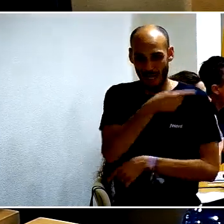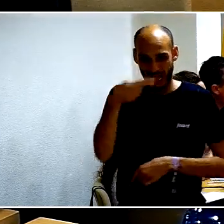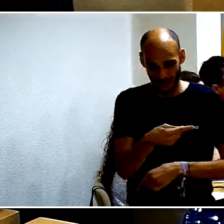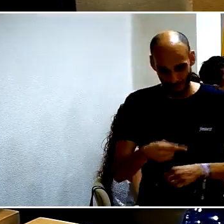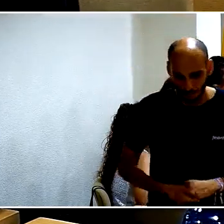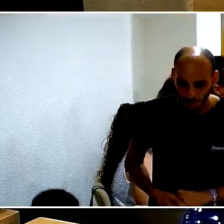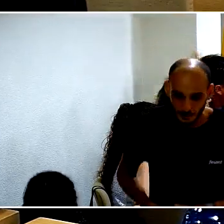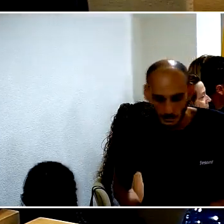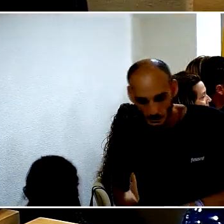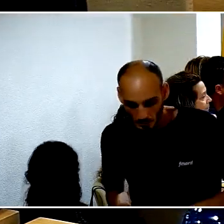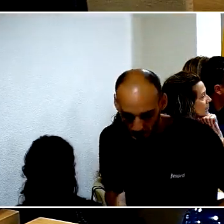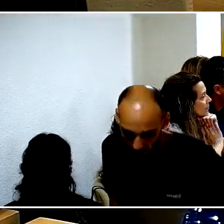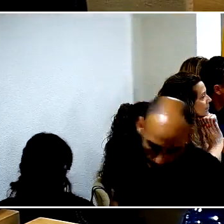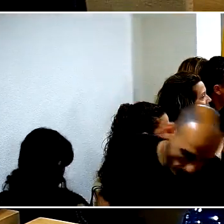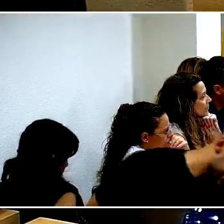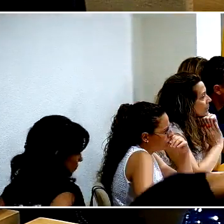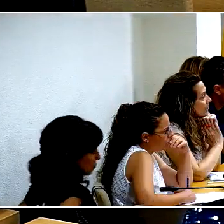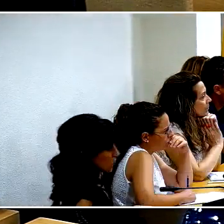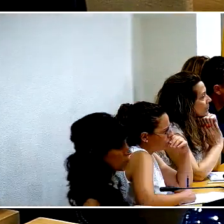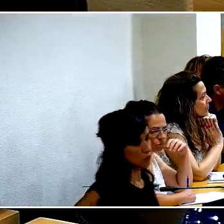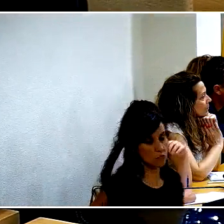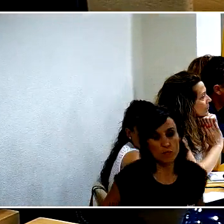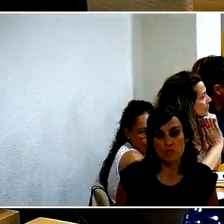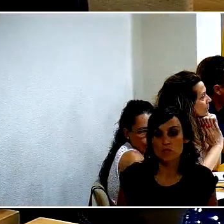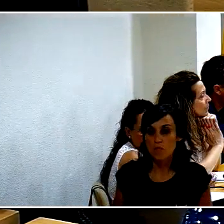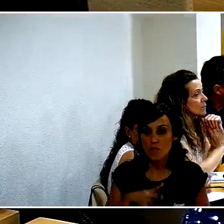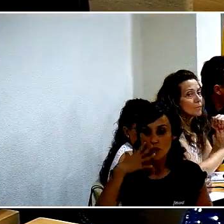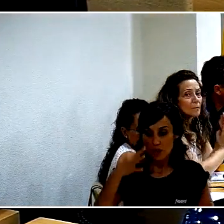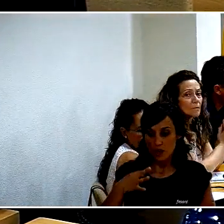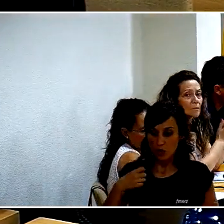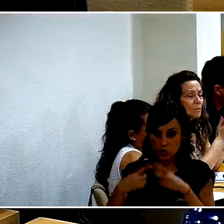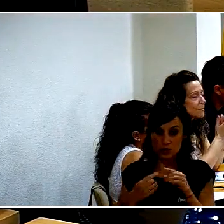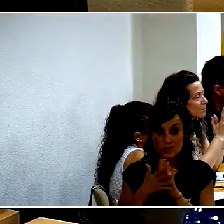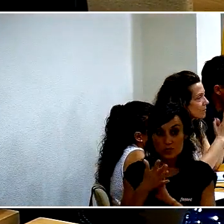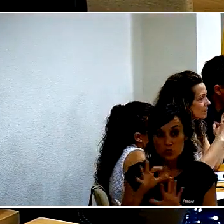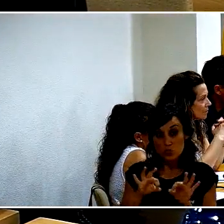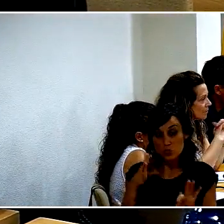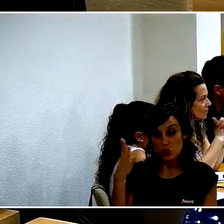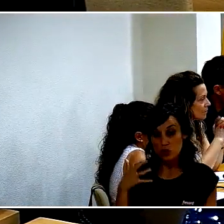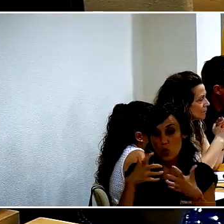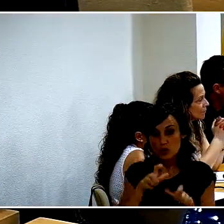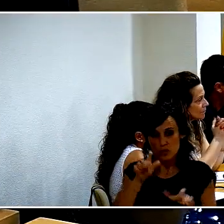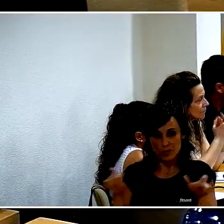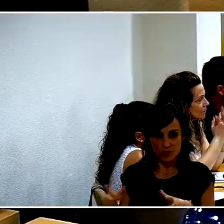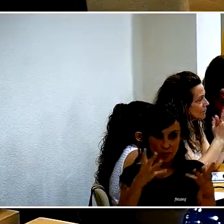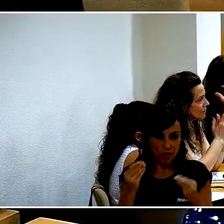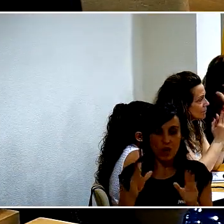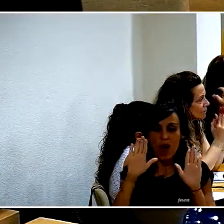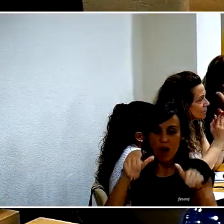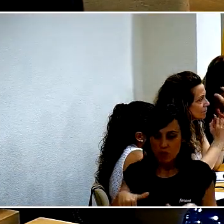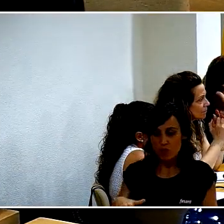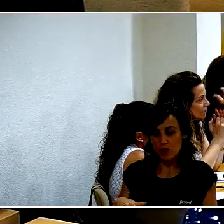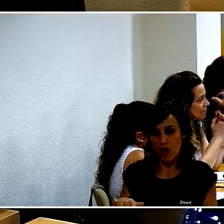realitat que ens toca combatre cada dia. Per sort, la lluita de tantes i tantes persones dona els seus fruits, i